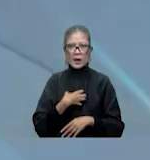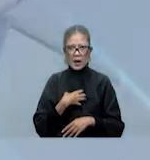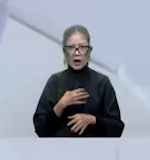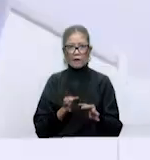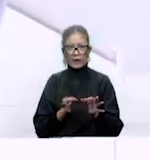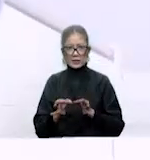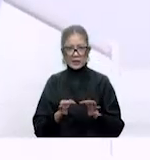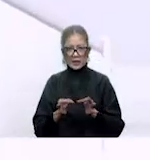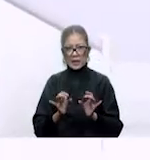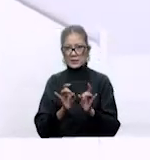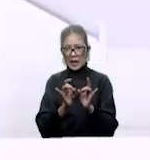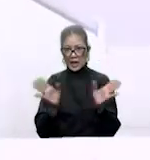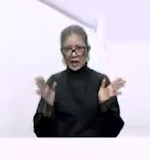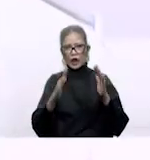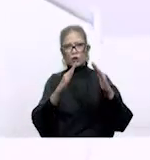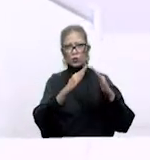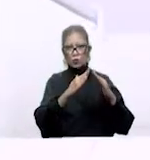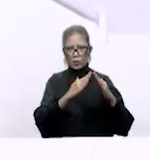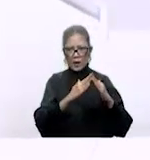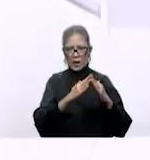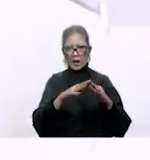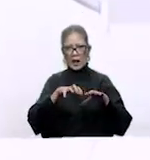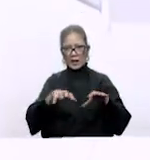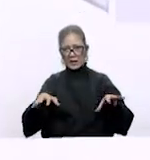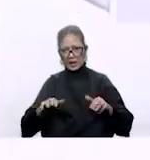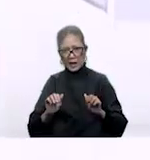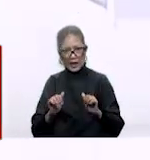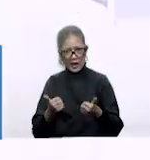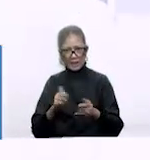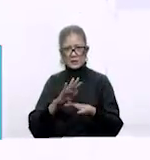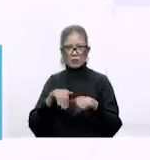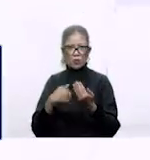fasilitas, diantaranya rumah dengan perlengkapannya dan seluruh biaya perawatan